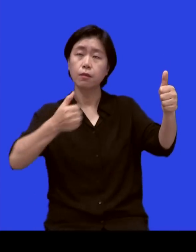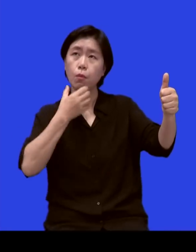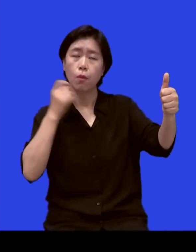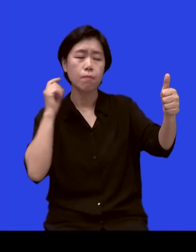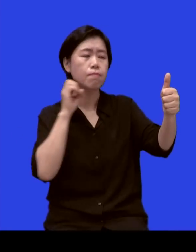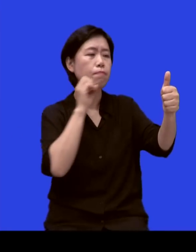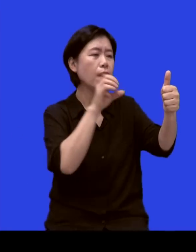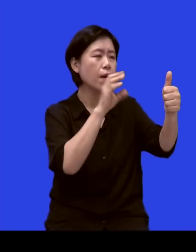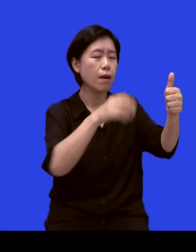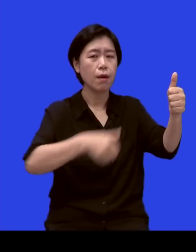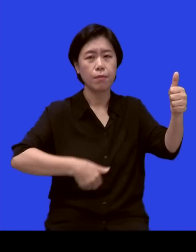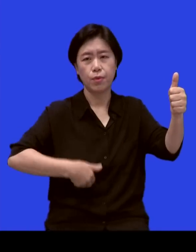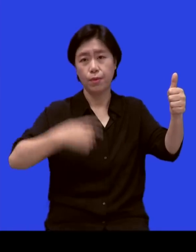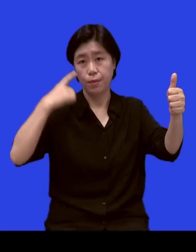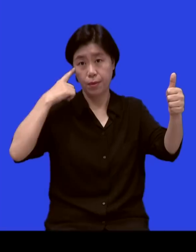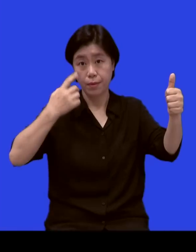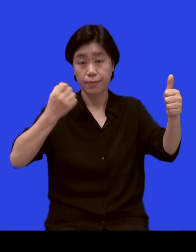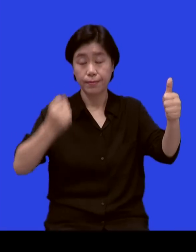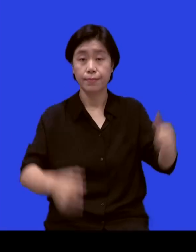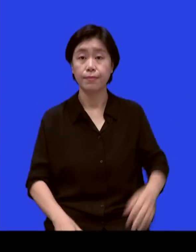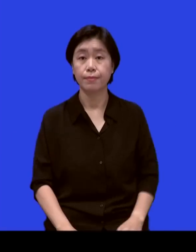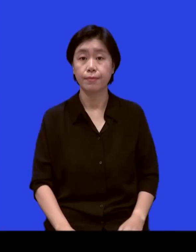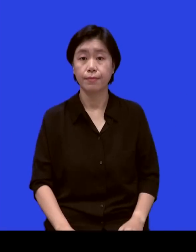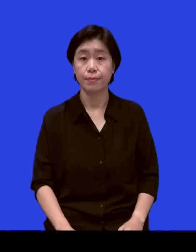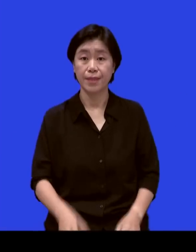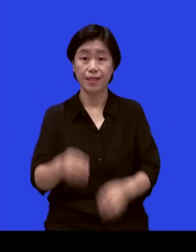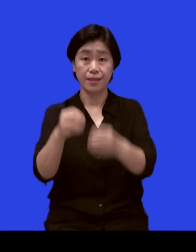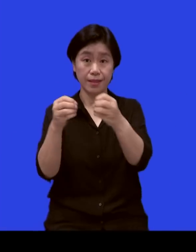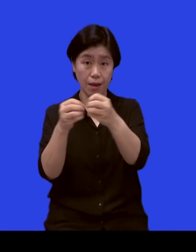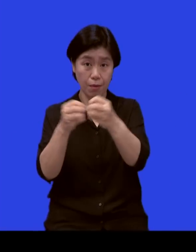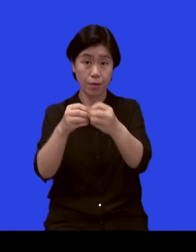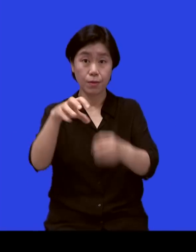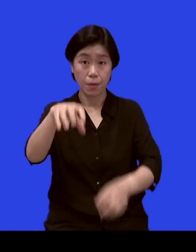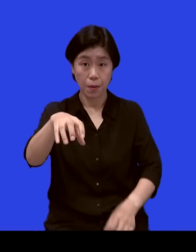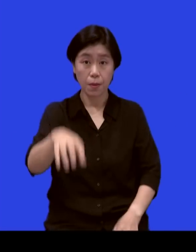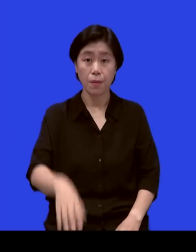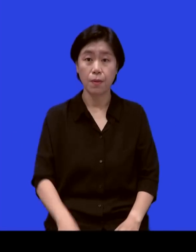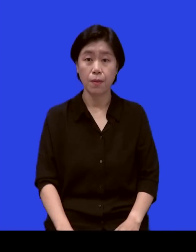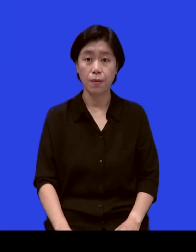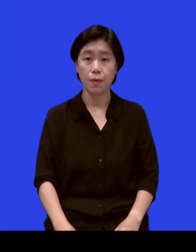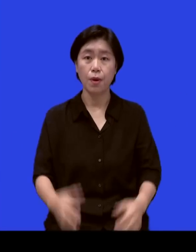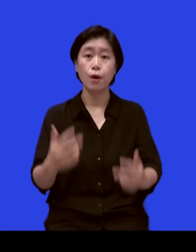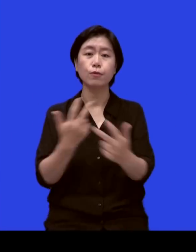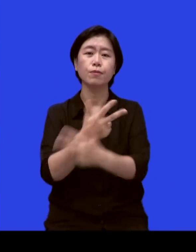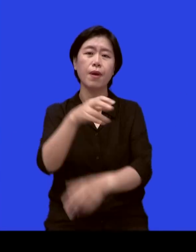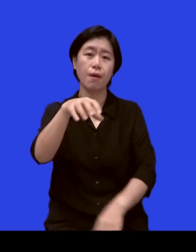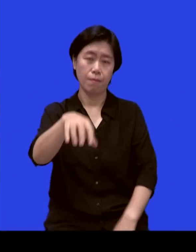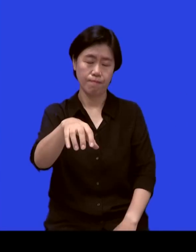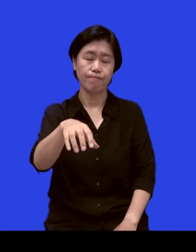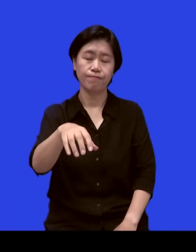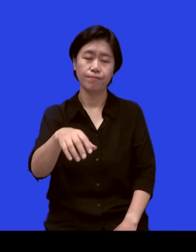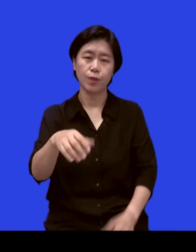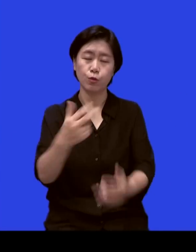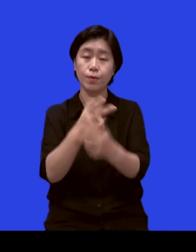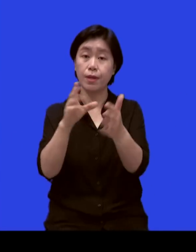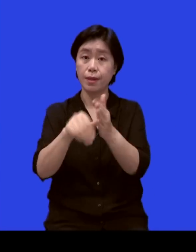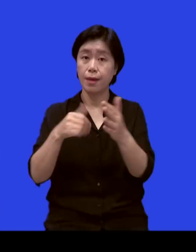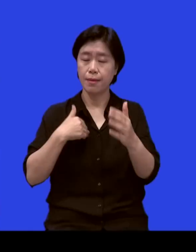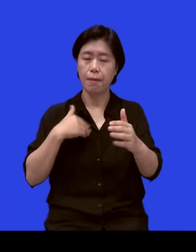되겠구나 생각을 하고 제가 이제 창원에 그 주말마다 내려갔어요. 주말마다.